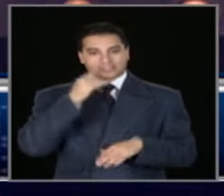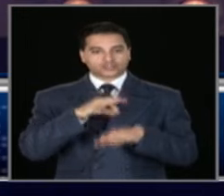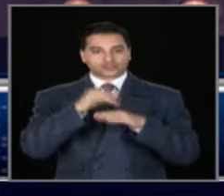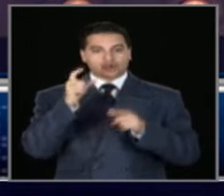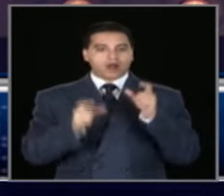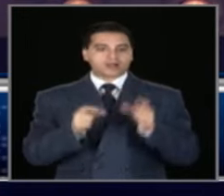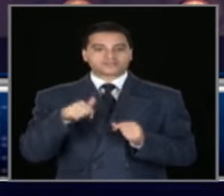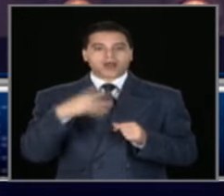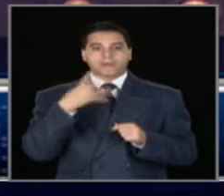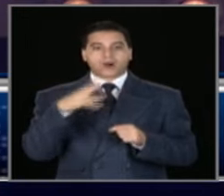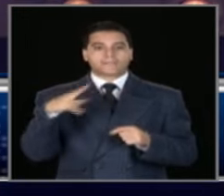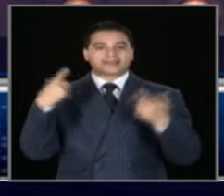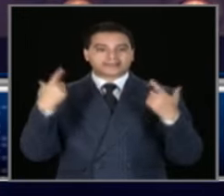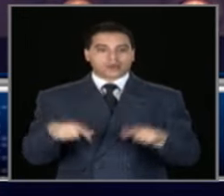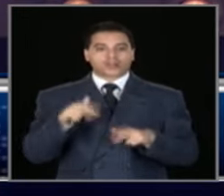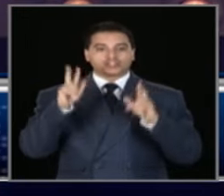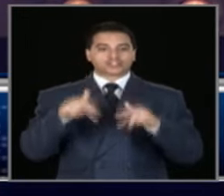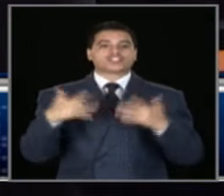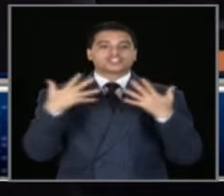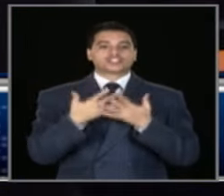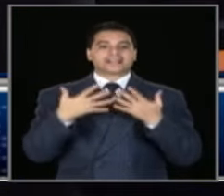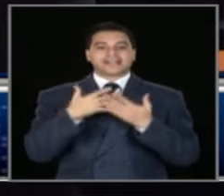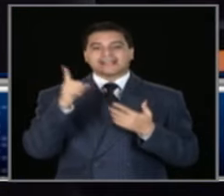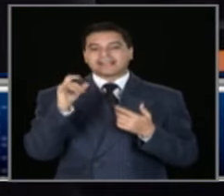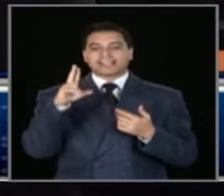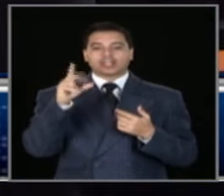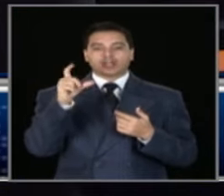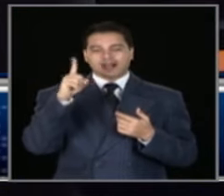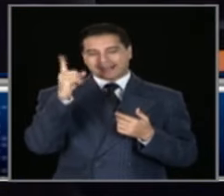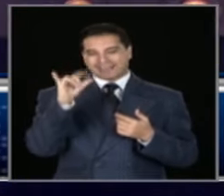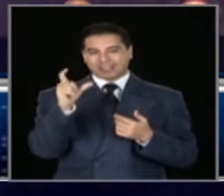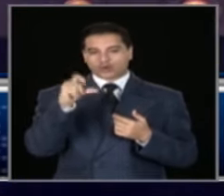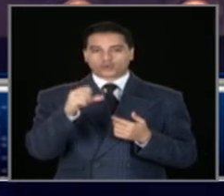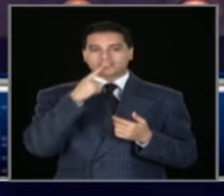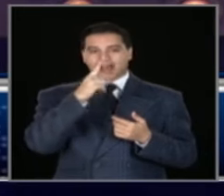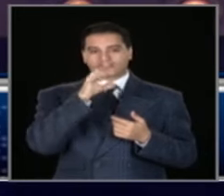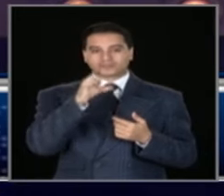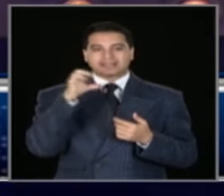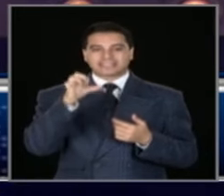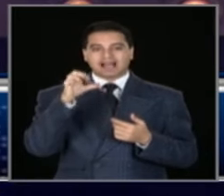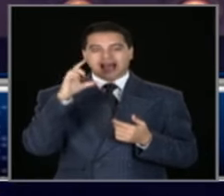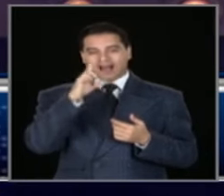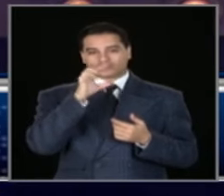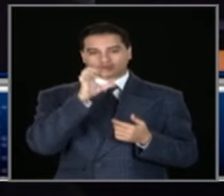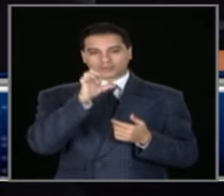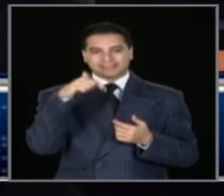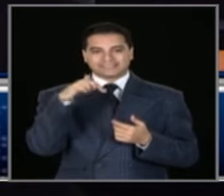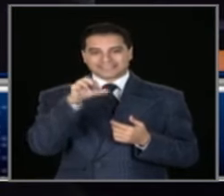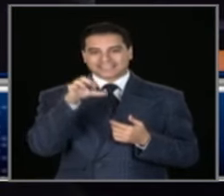في 44 دولة، اشترتها شركة رينو سنة 1999. الشركة دي مقرها